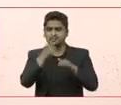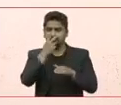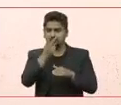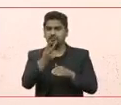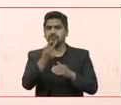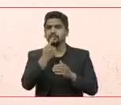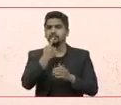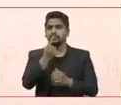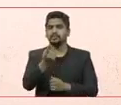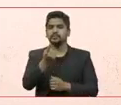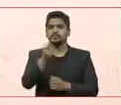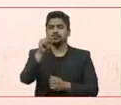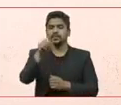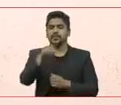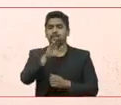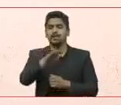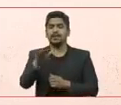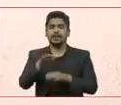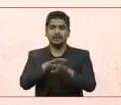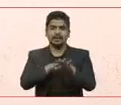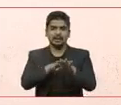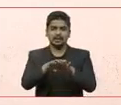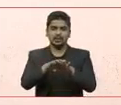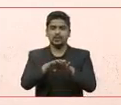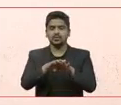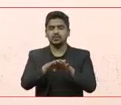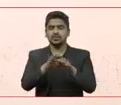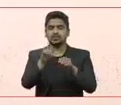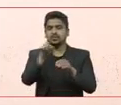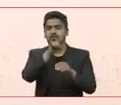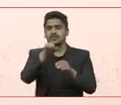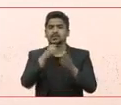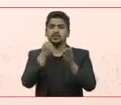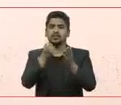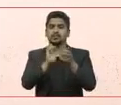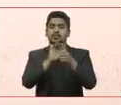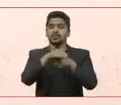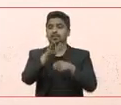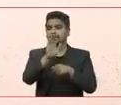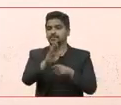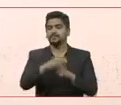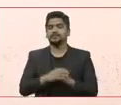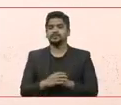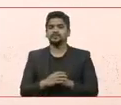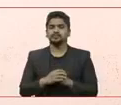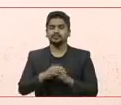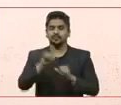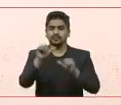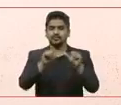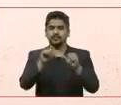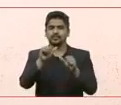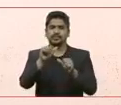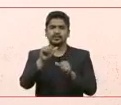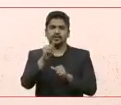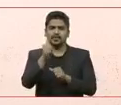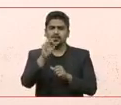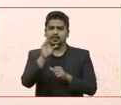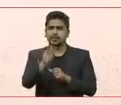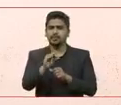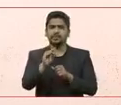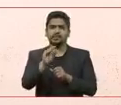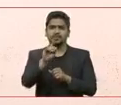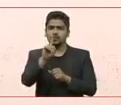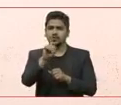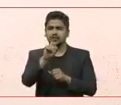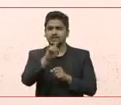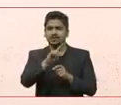गर्दाखेरि यो बालबालिकाको पर्सेन्टेज हाई आइरहेको छ, जुन चाहिँ तपाईँको अलमोस्ट